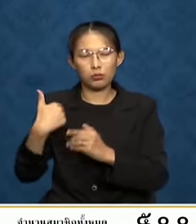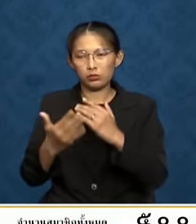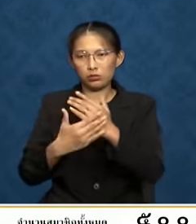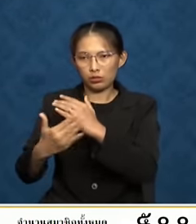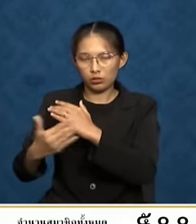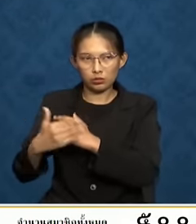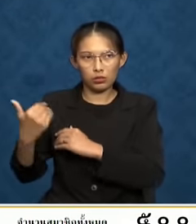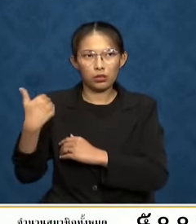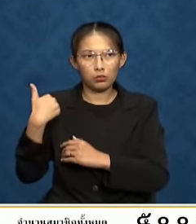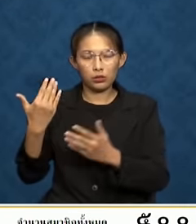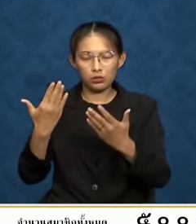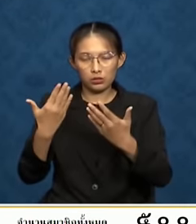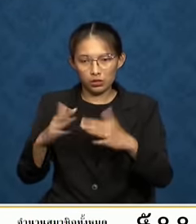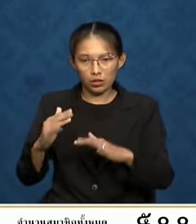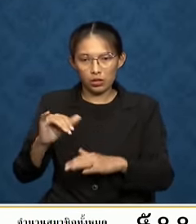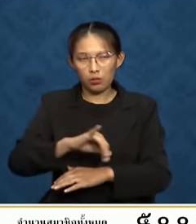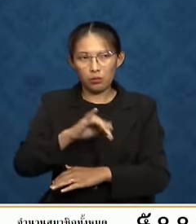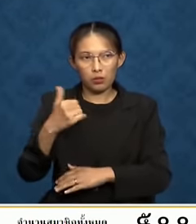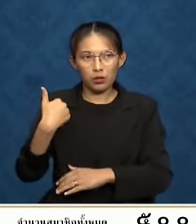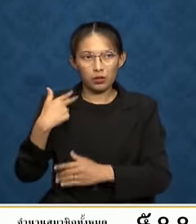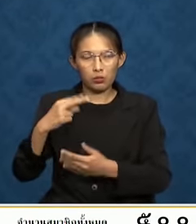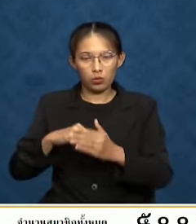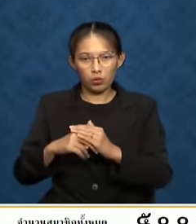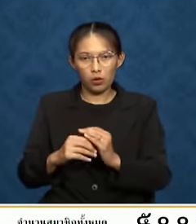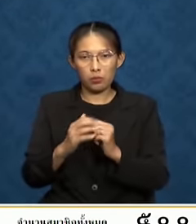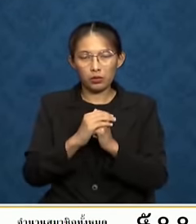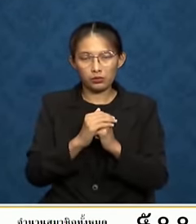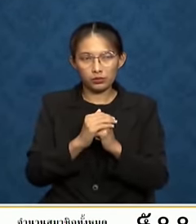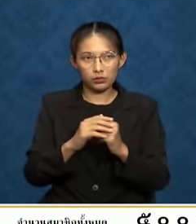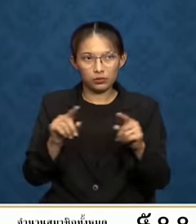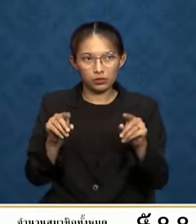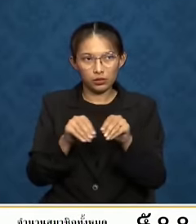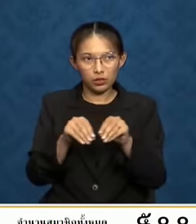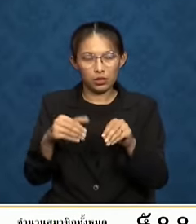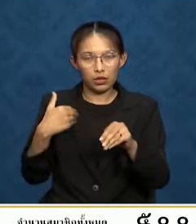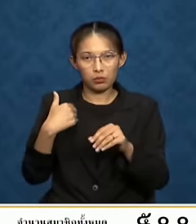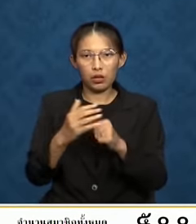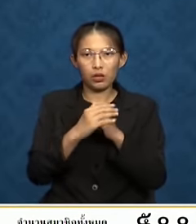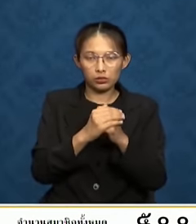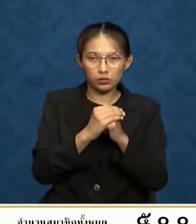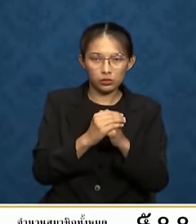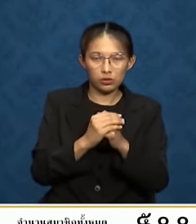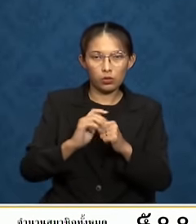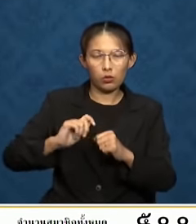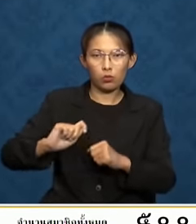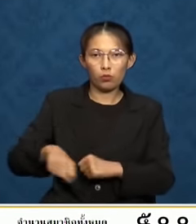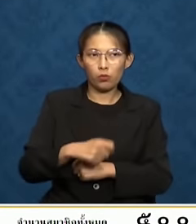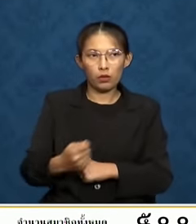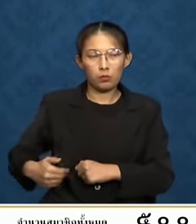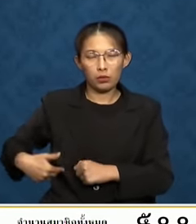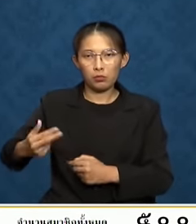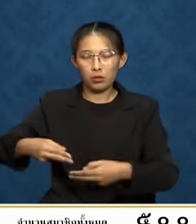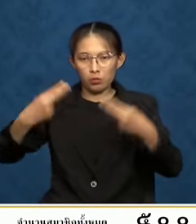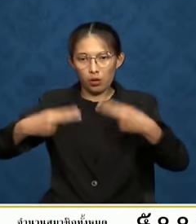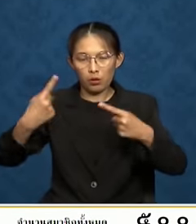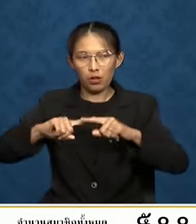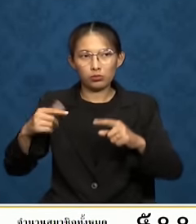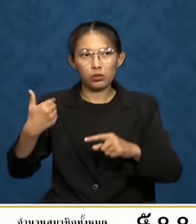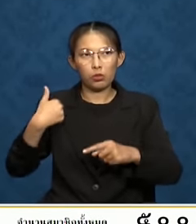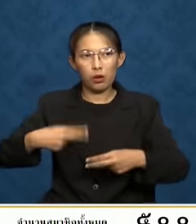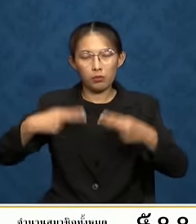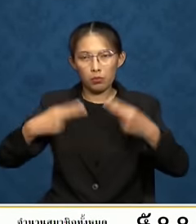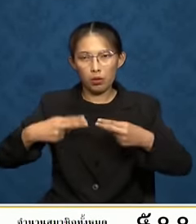บ้านเรานี่ไม่ไไกลนะทะเลจีนใต้เนี่ยท่านไปดูดิจีนกับฟิลิปปินส์เนี่ยยิงกันแล้วนะแต่เพียงใช้ปืนอัดลมขนาด